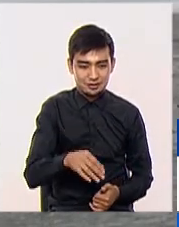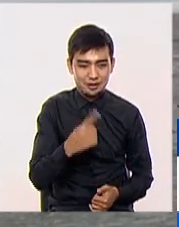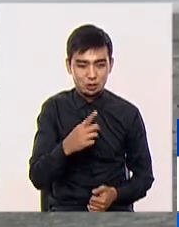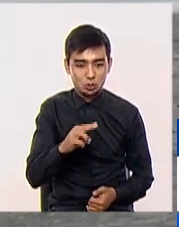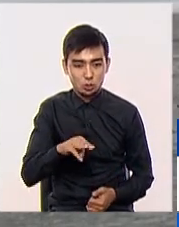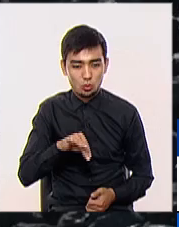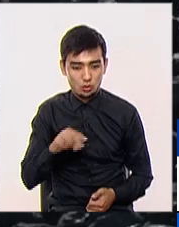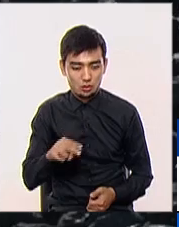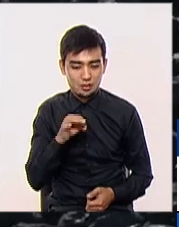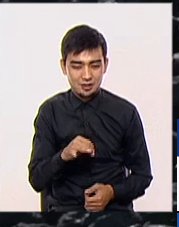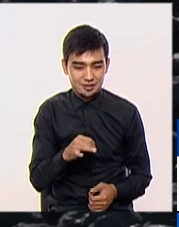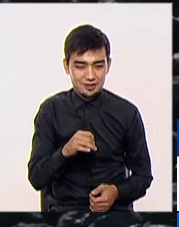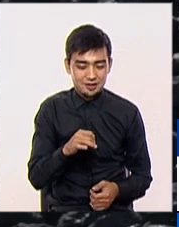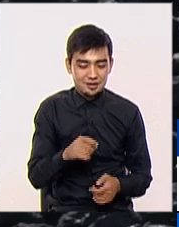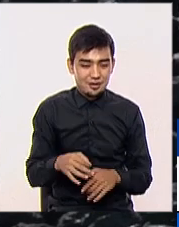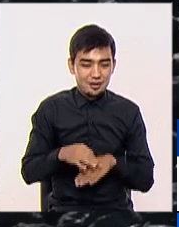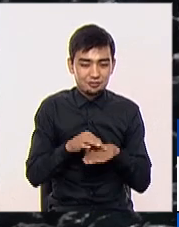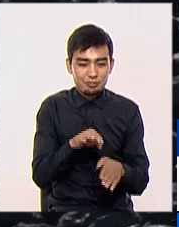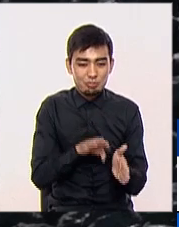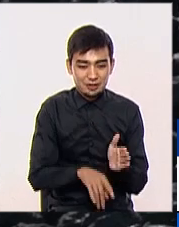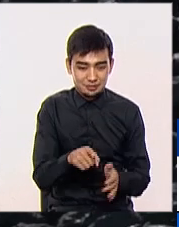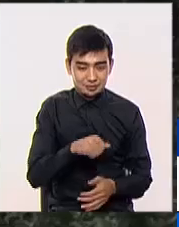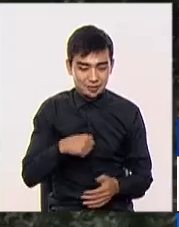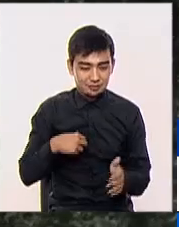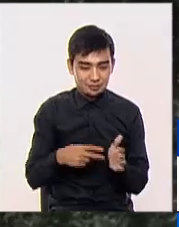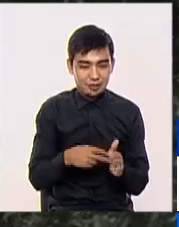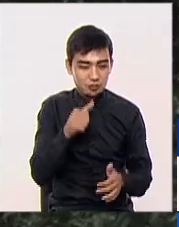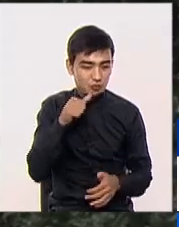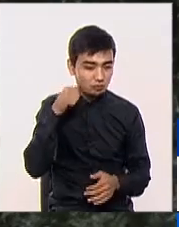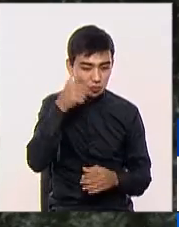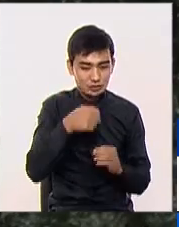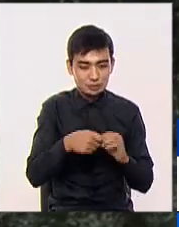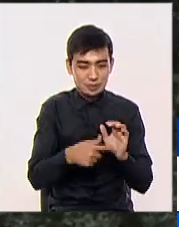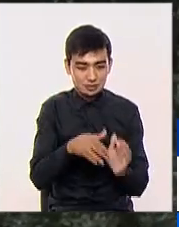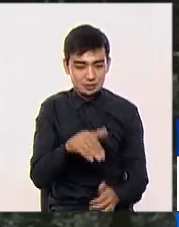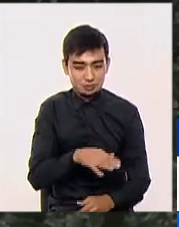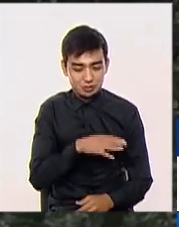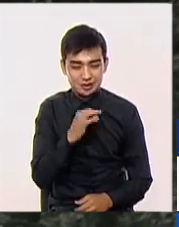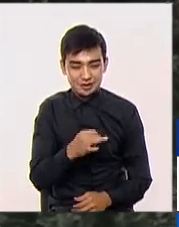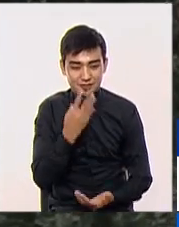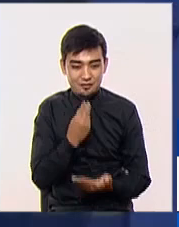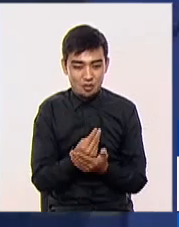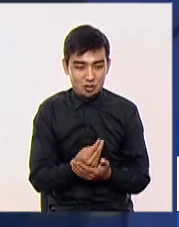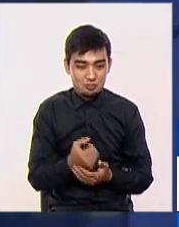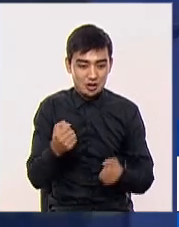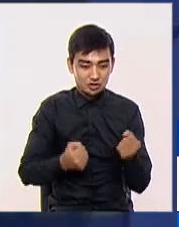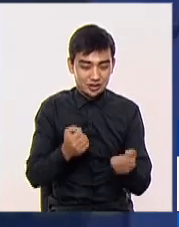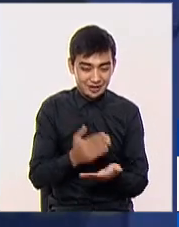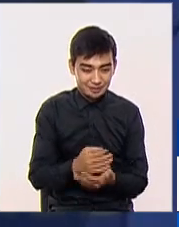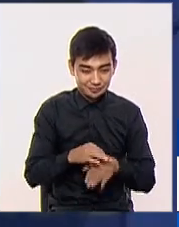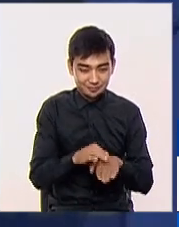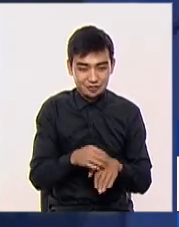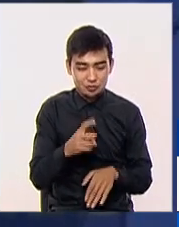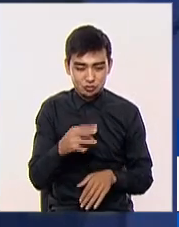за тонну, и это без стоимости доставки. В прошлом году он был 17 тысяч. Алмаз Успанов говорит, что даже имея собственный грузовик, ему уголь на